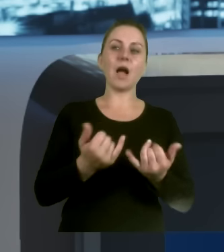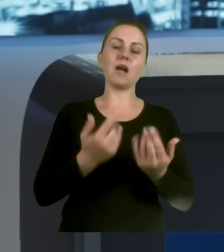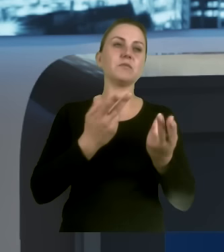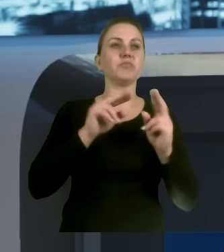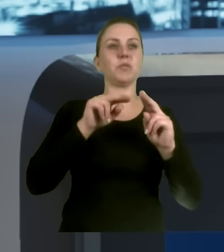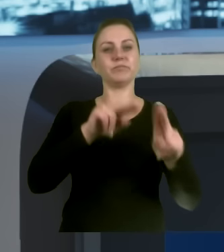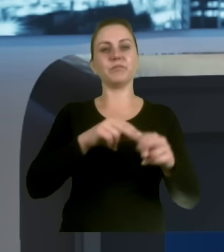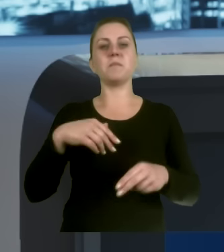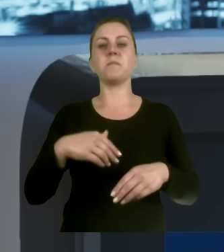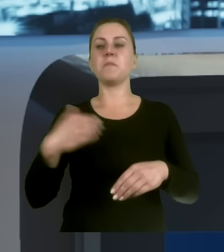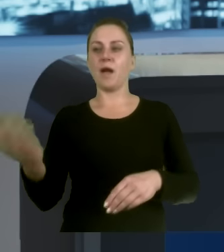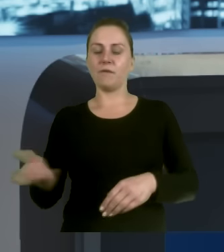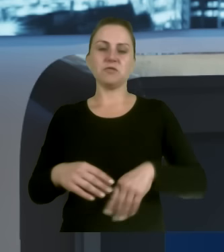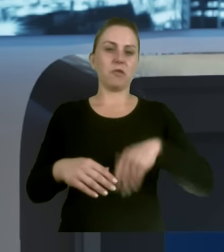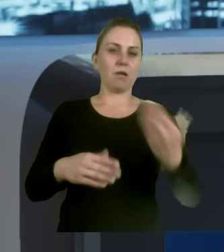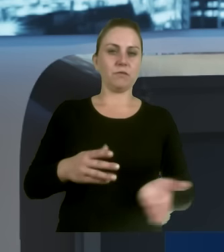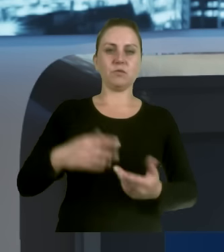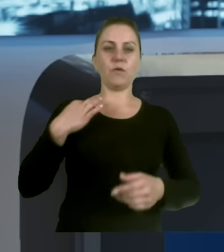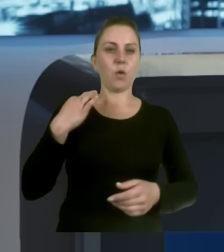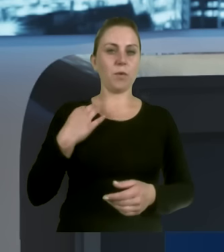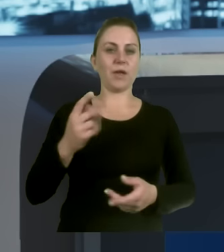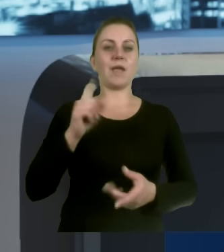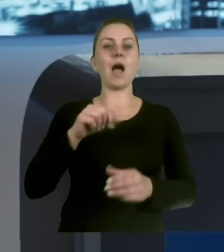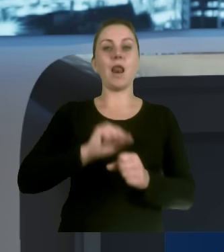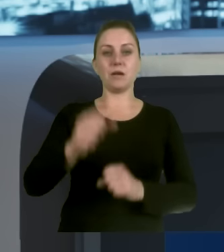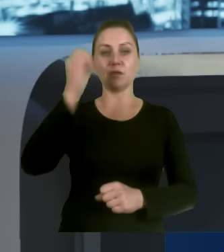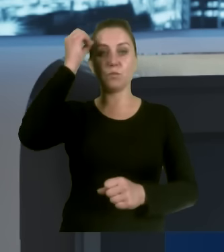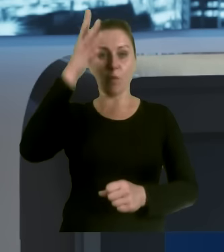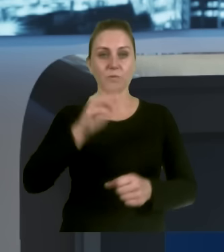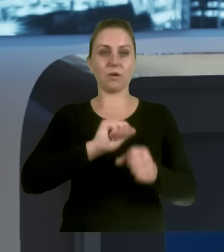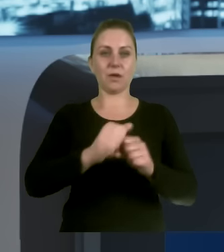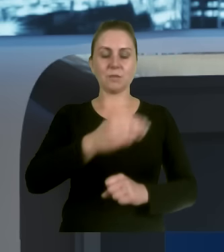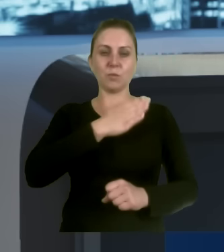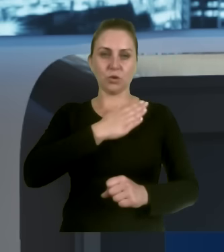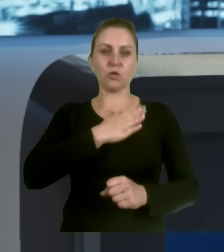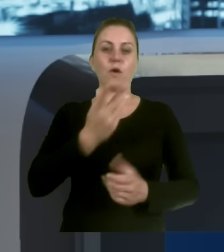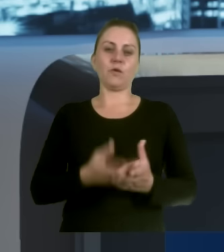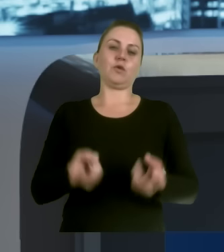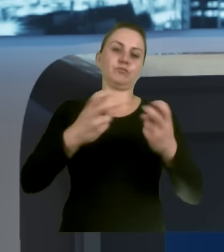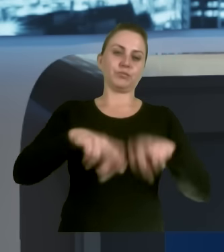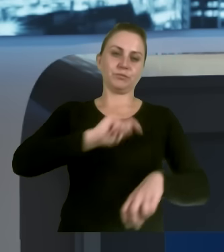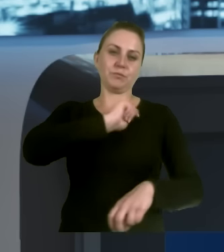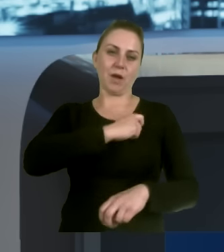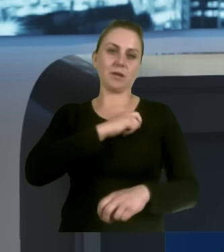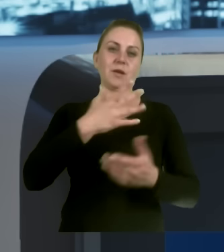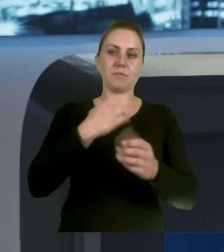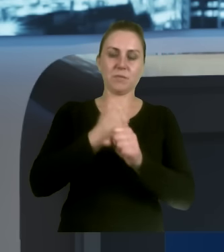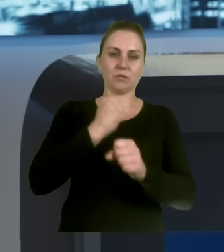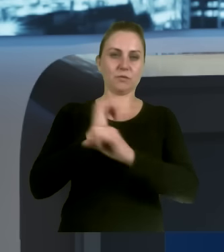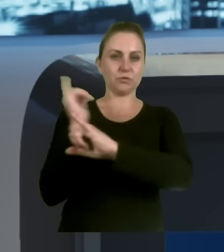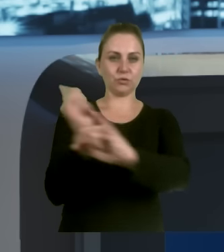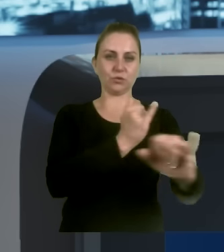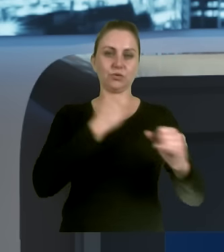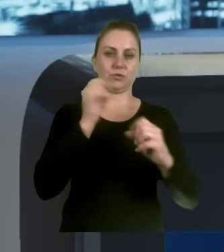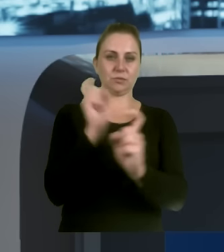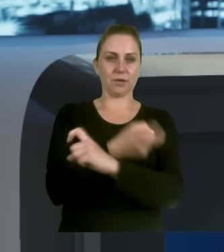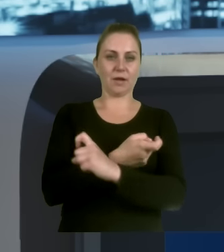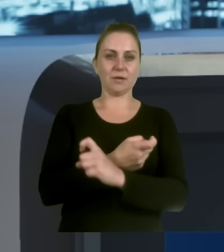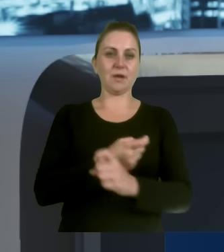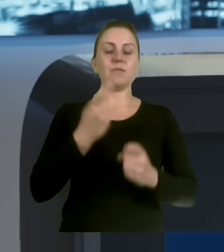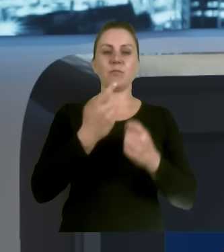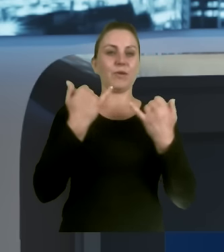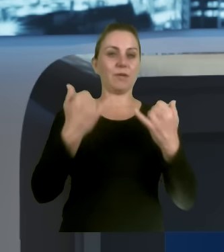prawicowe, czy lewicowe, ale jak jest mądry i jest patriotą, to w takiej partii powinien być i pracować na rzecz kraju. Bo w innym